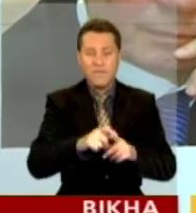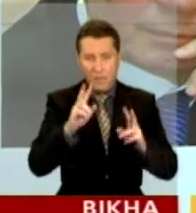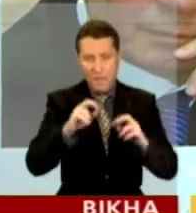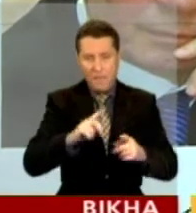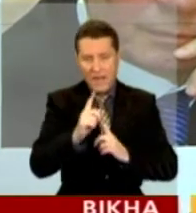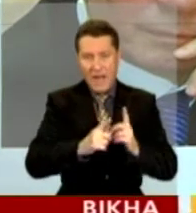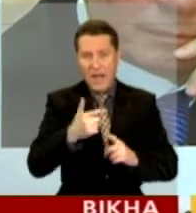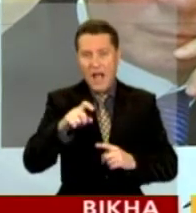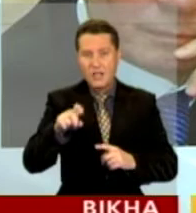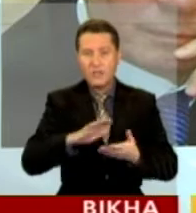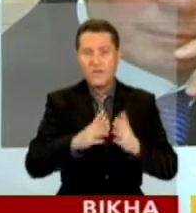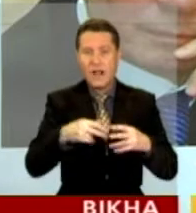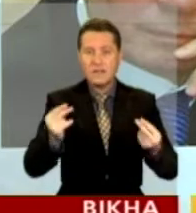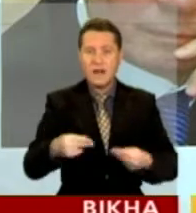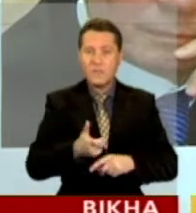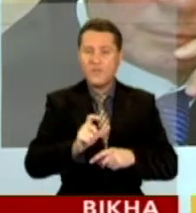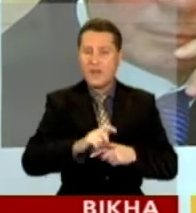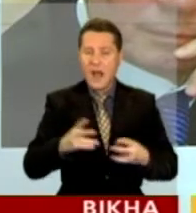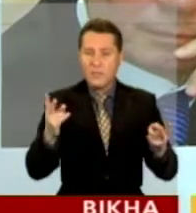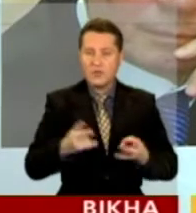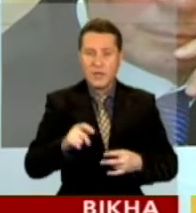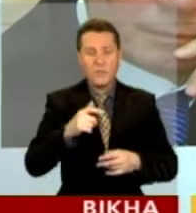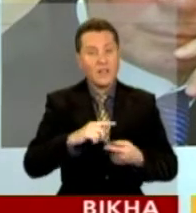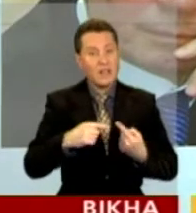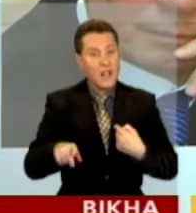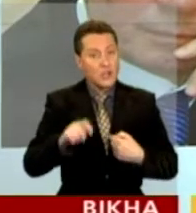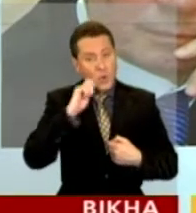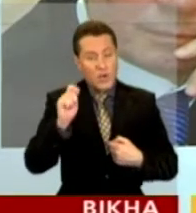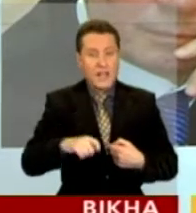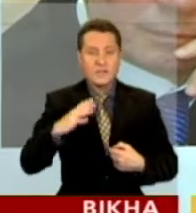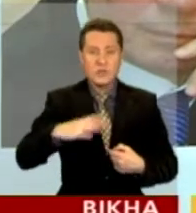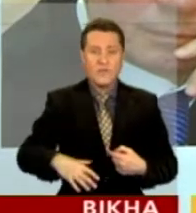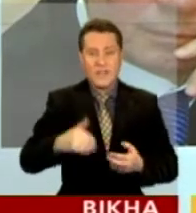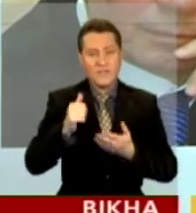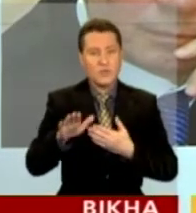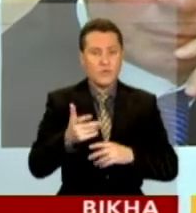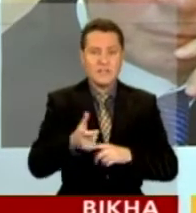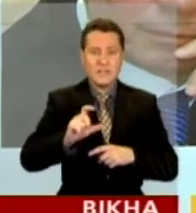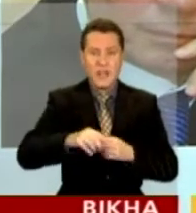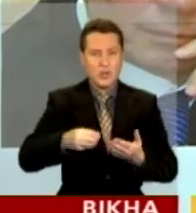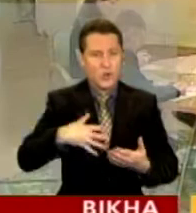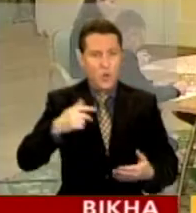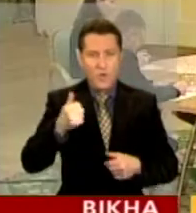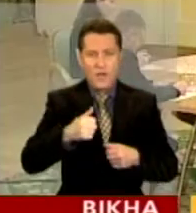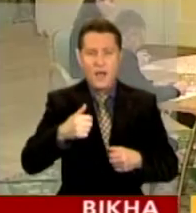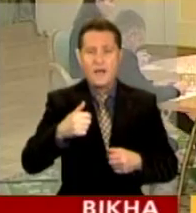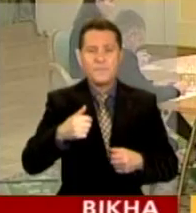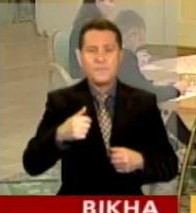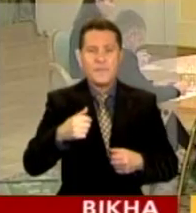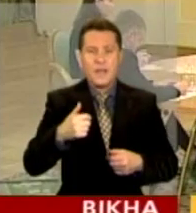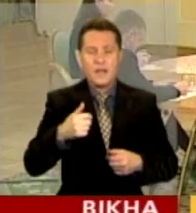контрактів зараз украй потрібний, інакше українцям доведеться відмовитися від наддорогого палива.